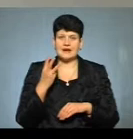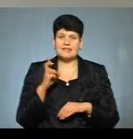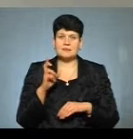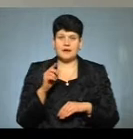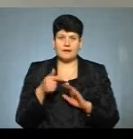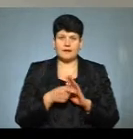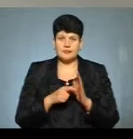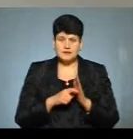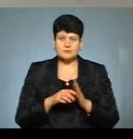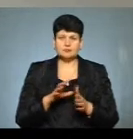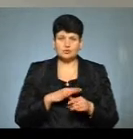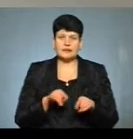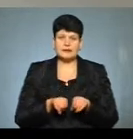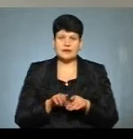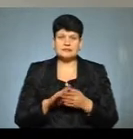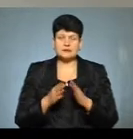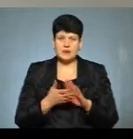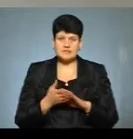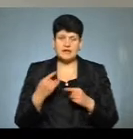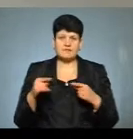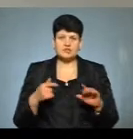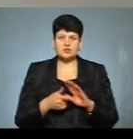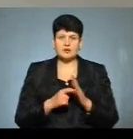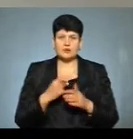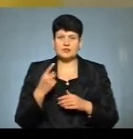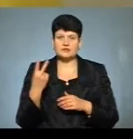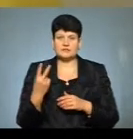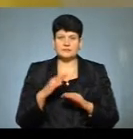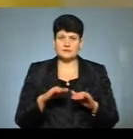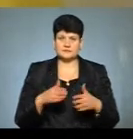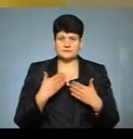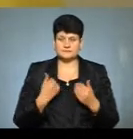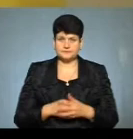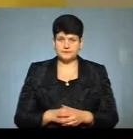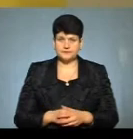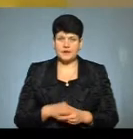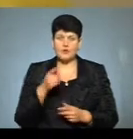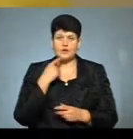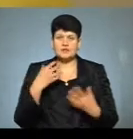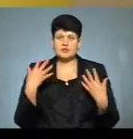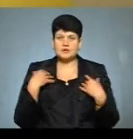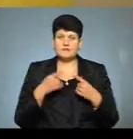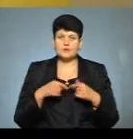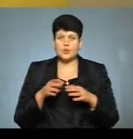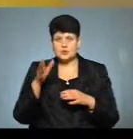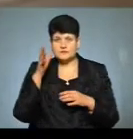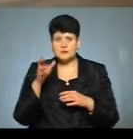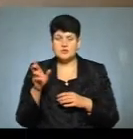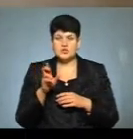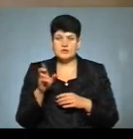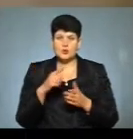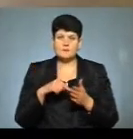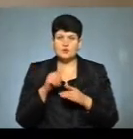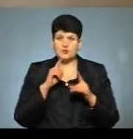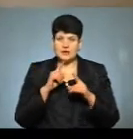Б-клас, тому що була така ситуація, а в інших класах 1-2 учні відсутні. За словами начальниці відділу освіти Бережанської міської